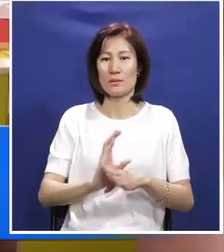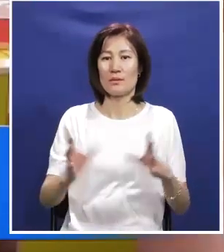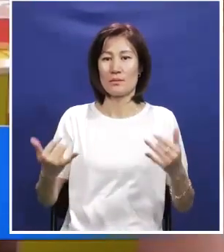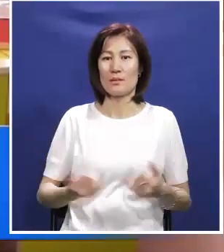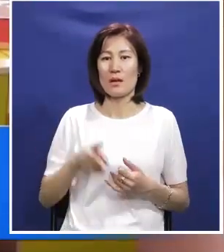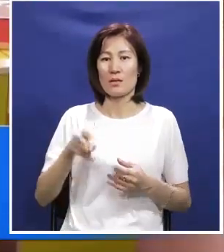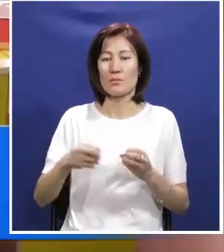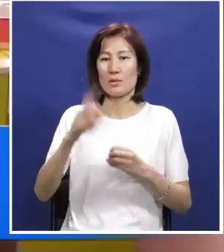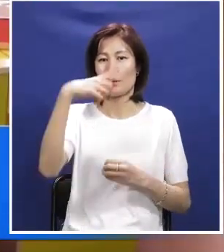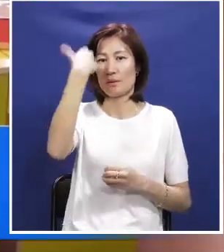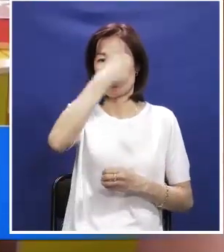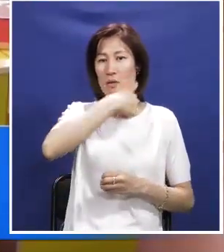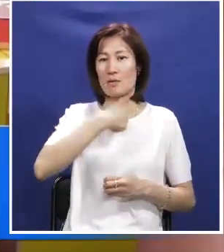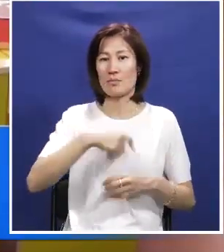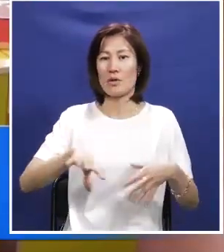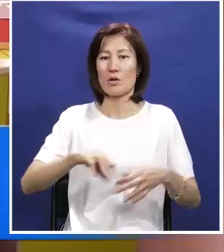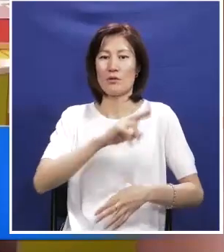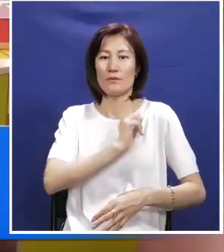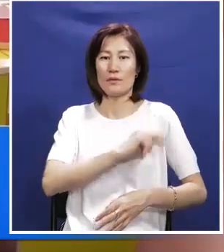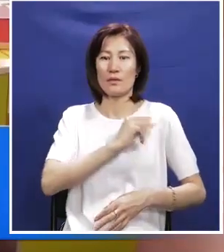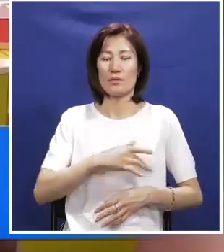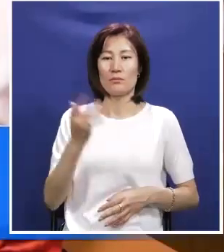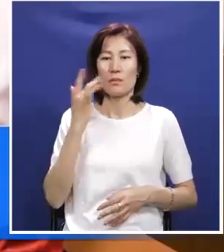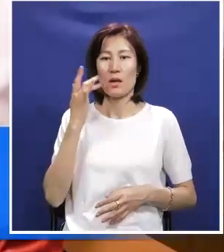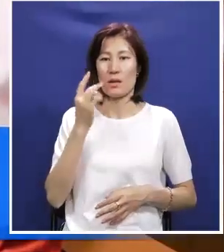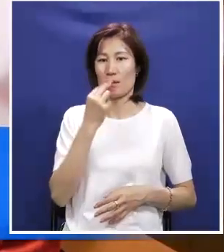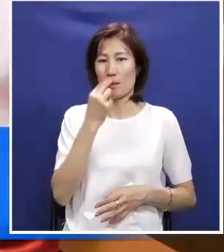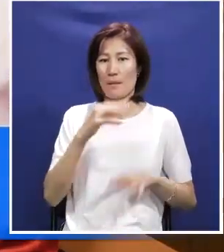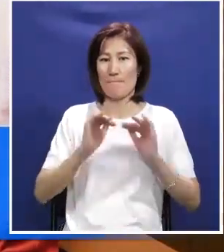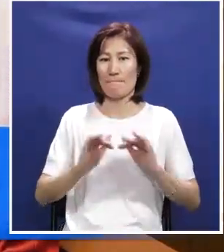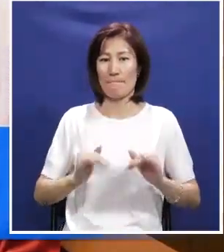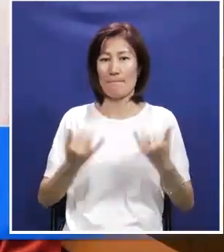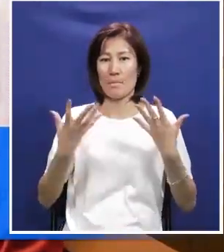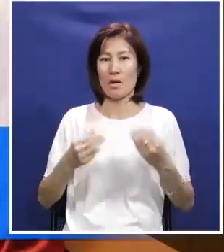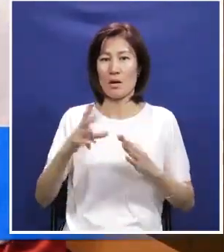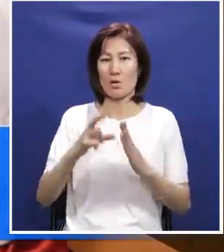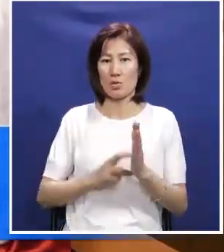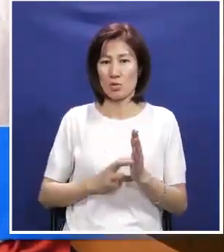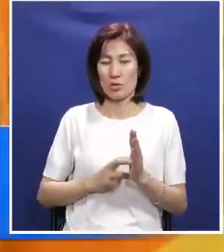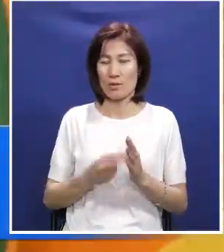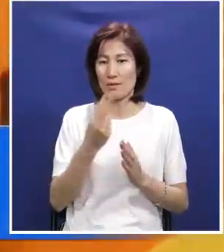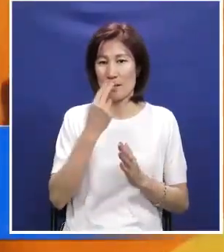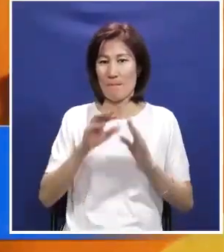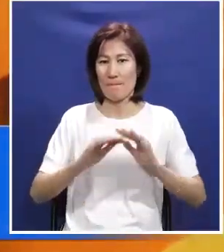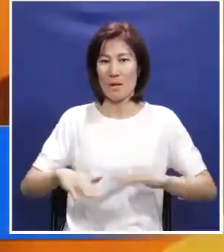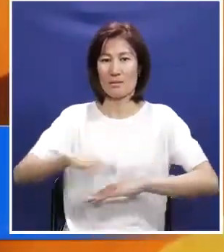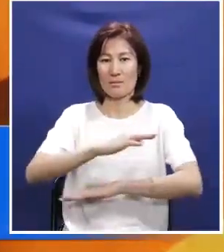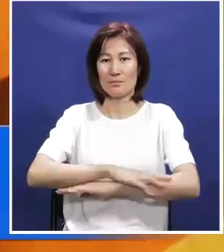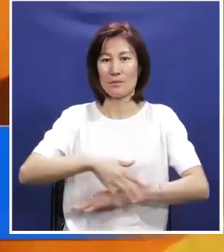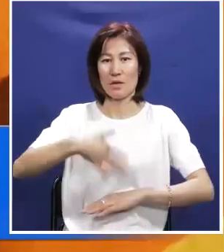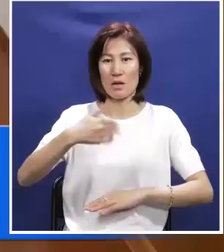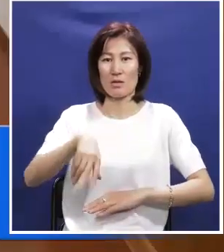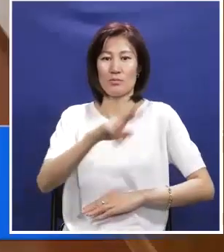келеді. 2012 жылдан бері үздіксіз жұмыс жасап келе жатқан балабақшада қазіргі таңда 300-ден астам бала тәрбиеленіп, 50